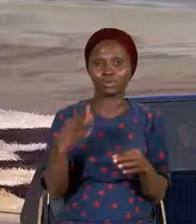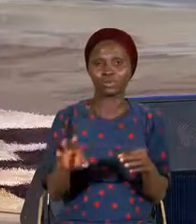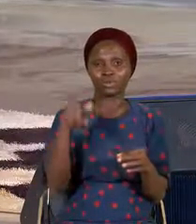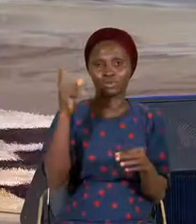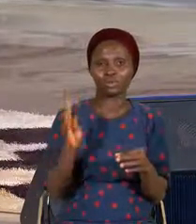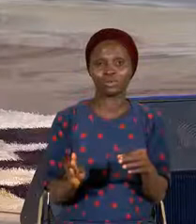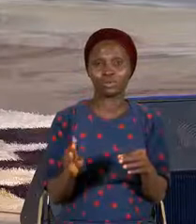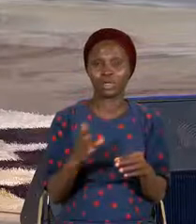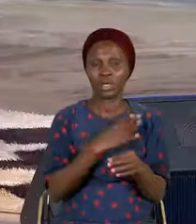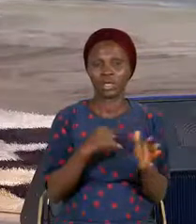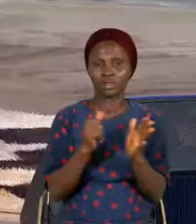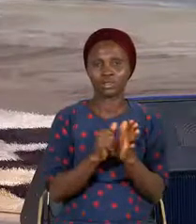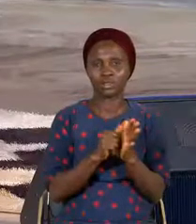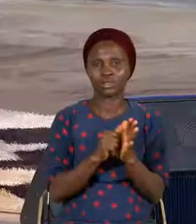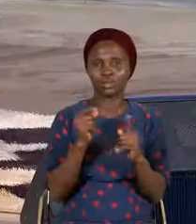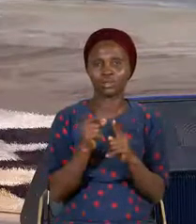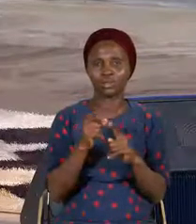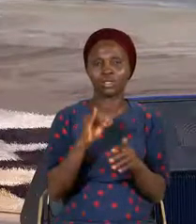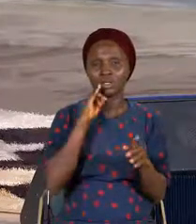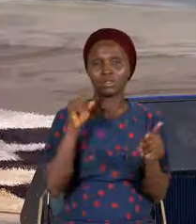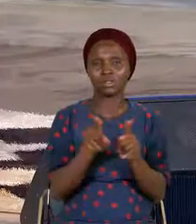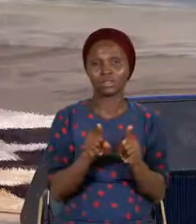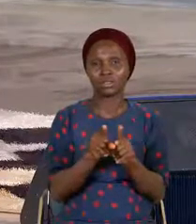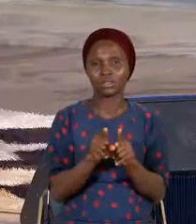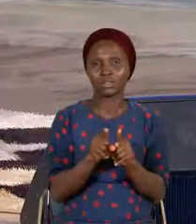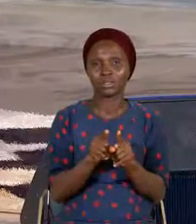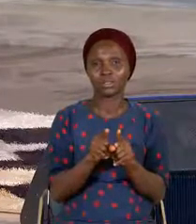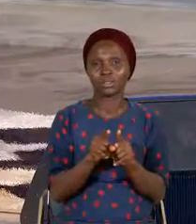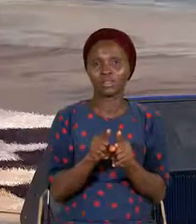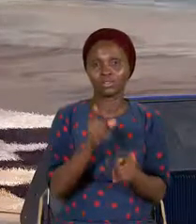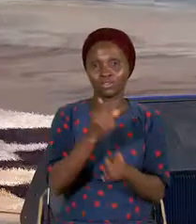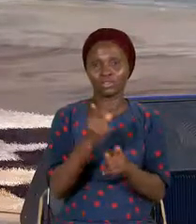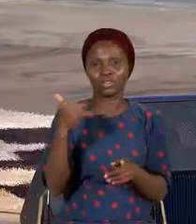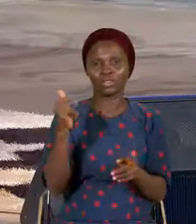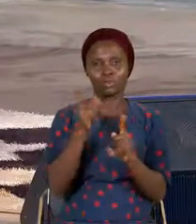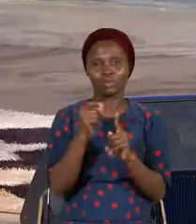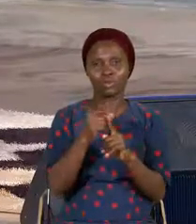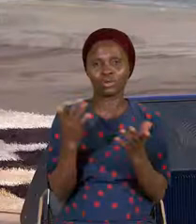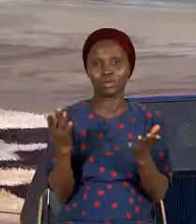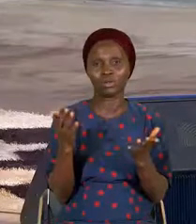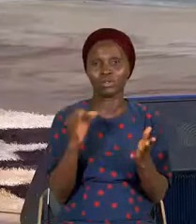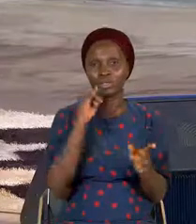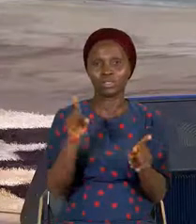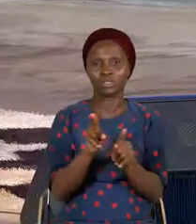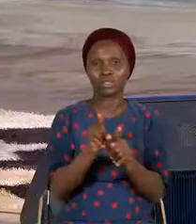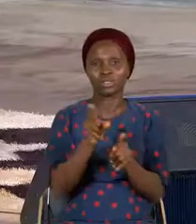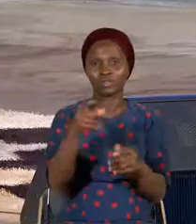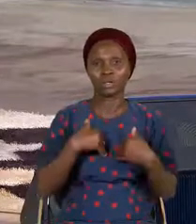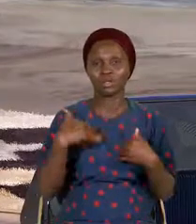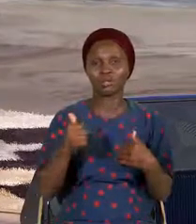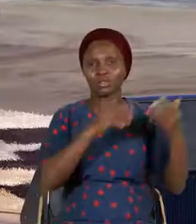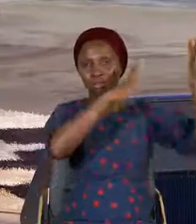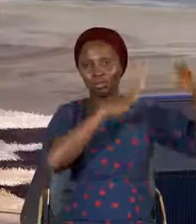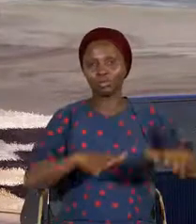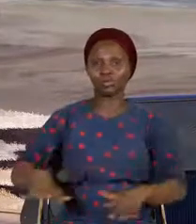Dieu. Et cette parole est juste une parole. C'est comme si vous